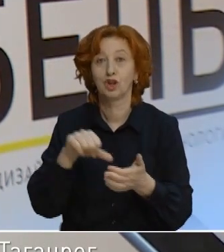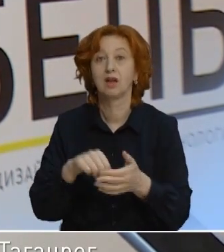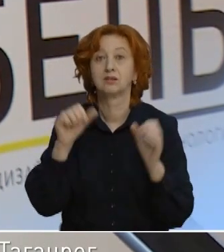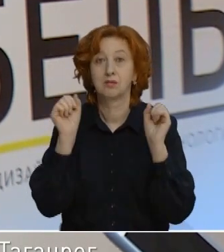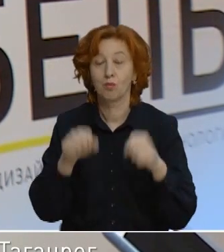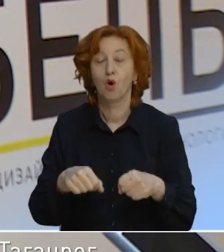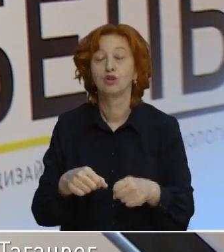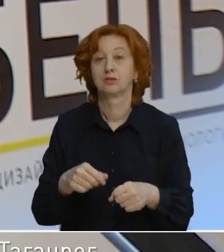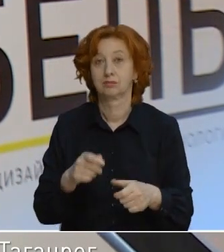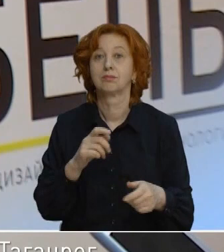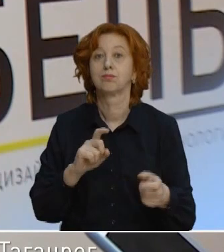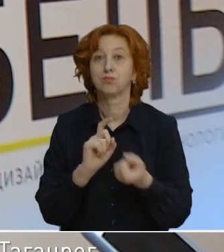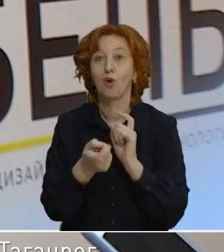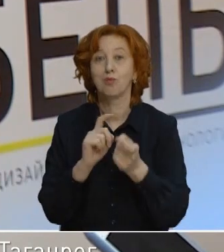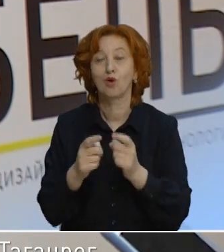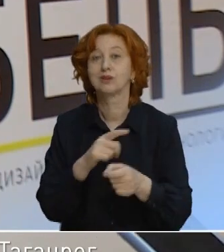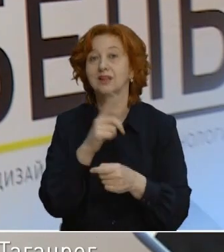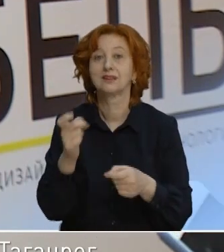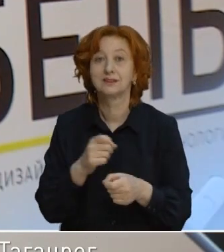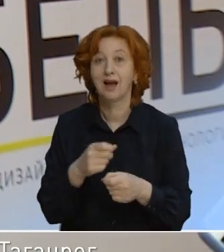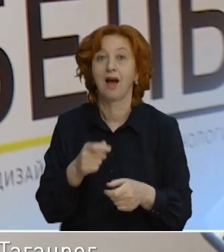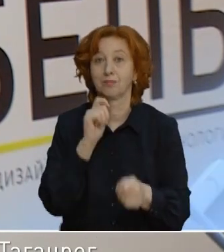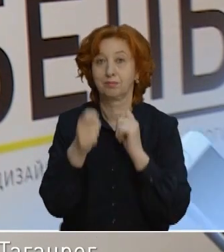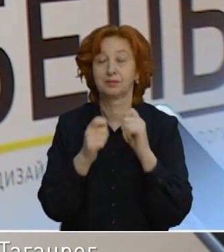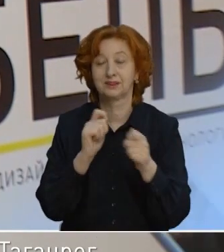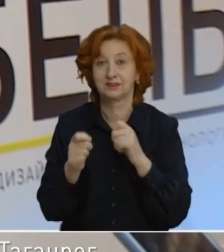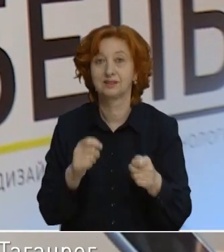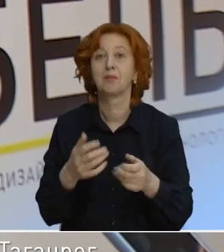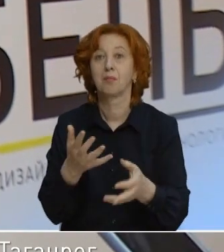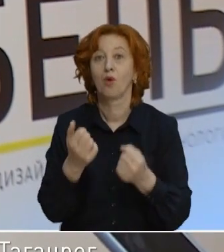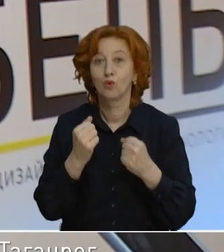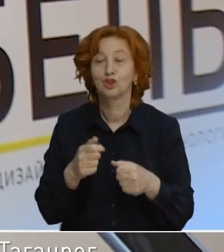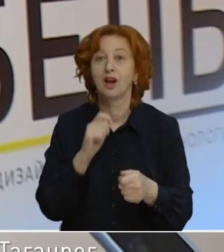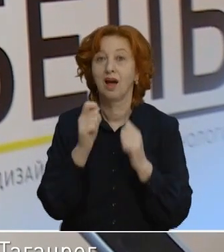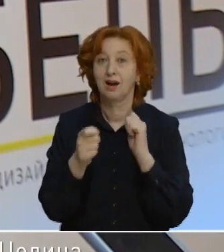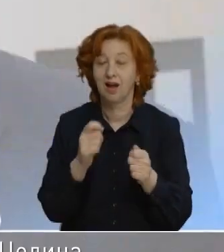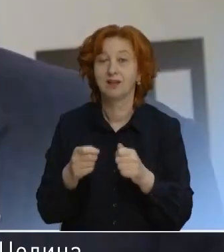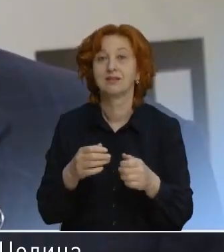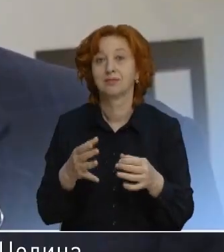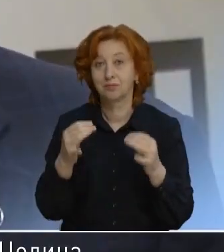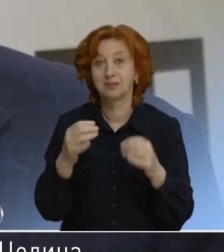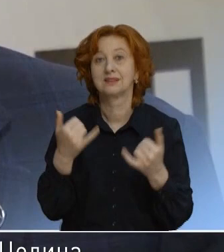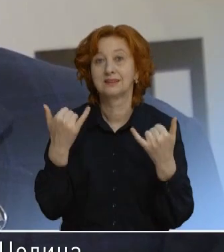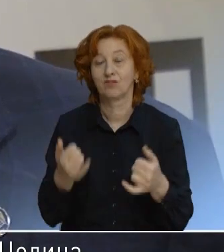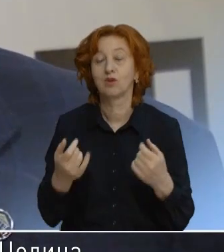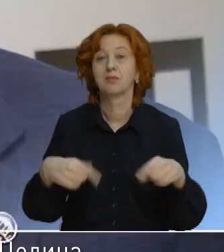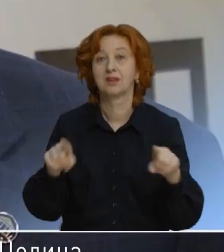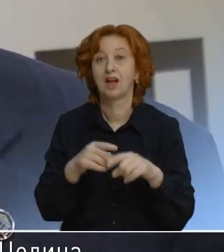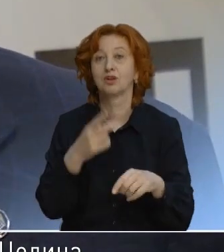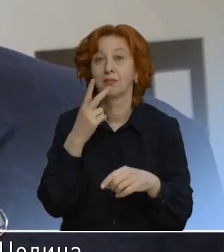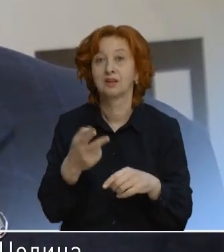за гранты. В том году Ростовская область, представители Ростовской области взяли грантов порядка 65 миллионов рублей. Сегодня вы